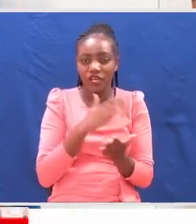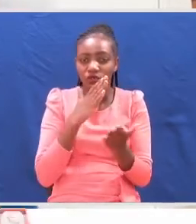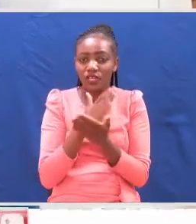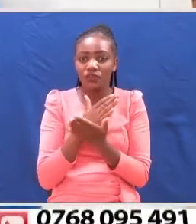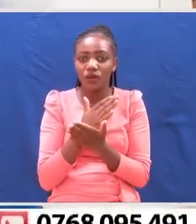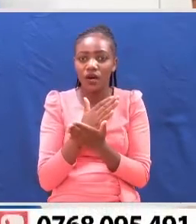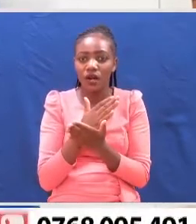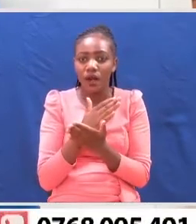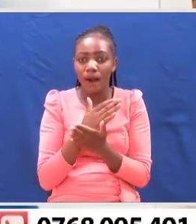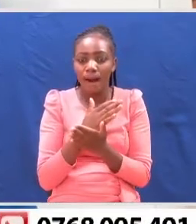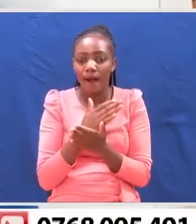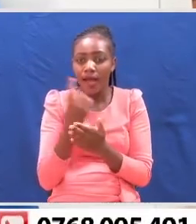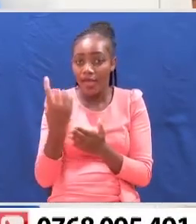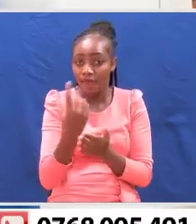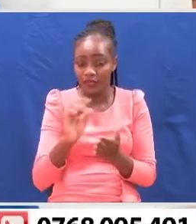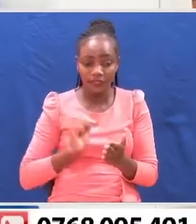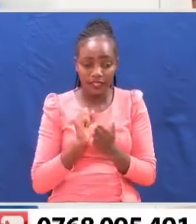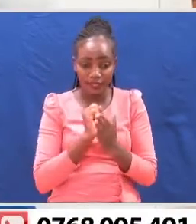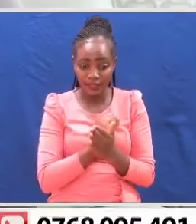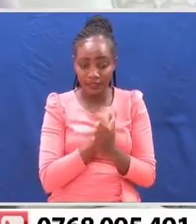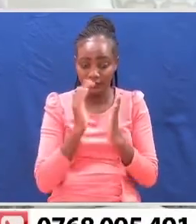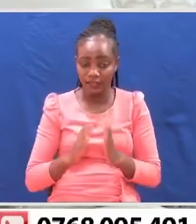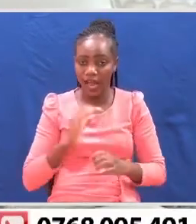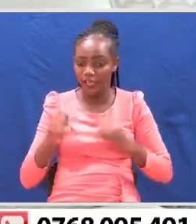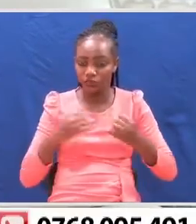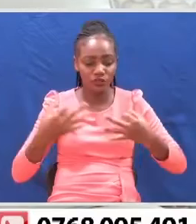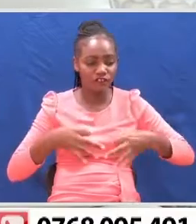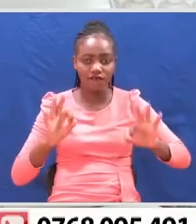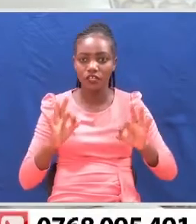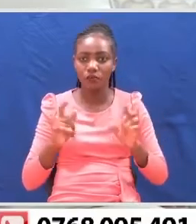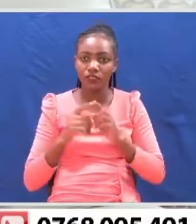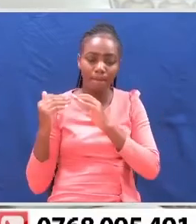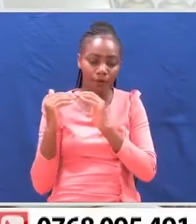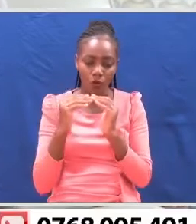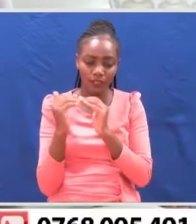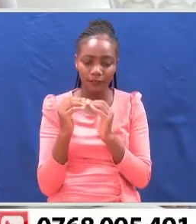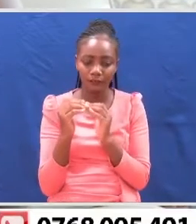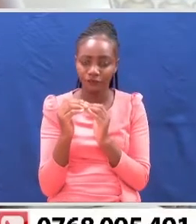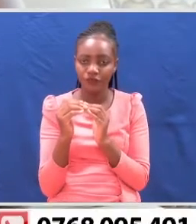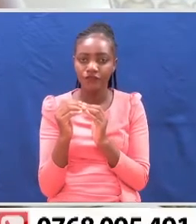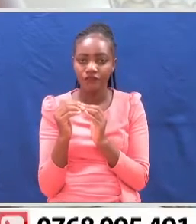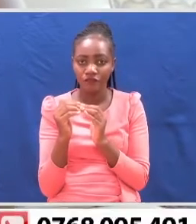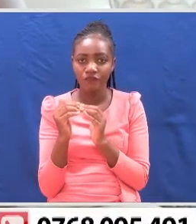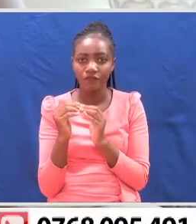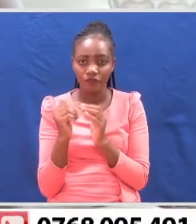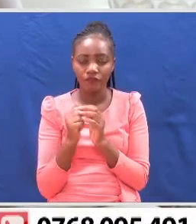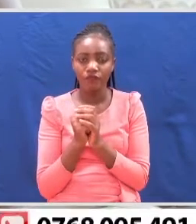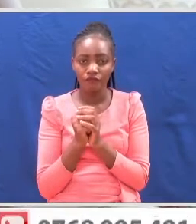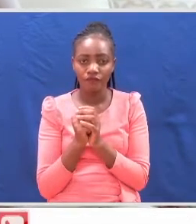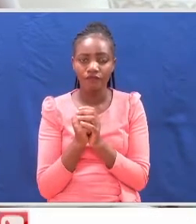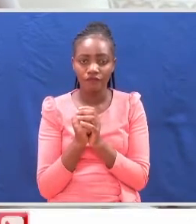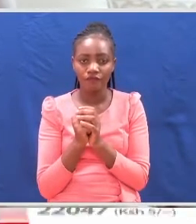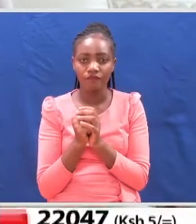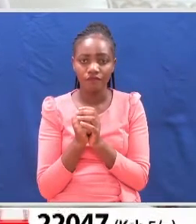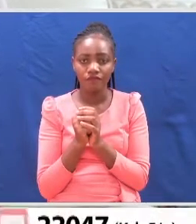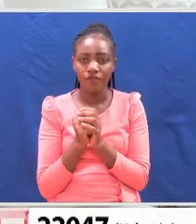amechukua mwelekeo fulani. Kwa hivyo hizo ni baadhi ya changamoto ambazo umekumbana nazo katika